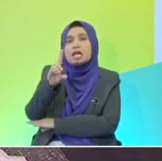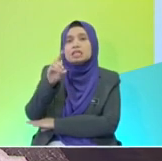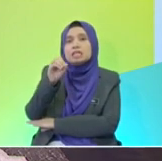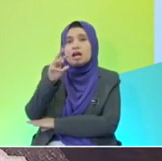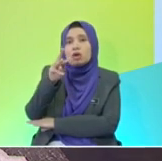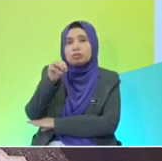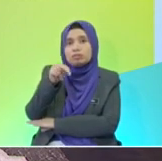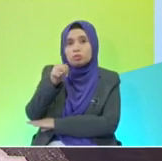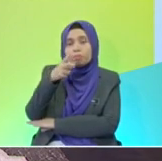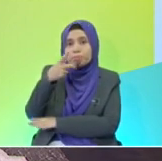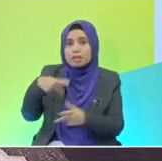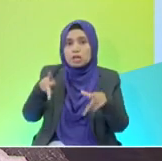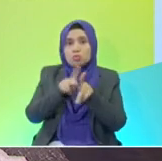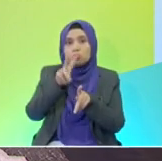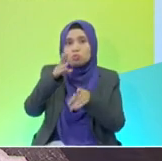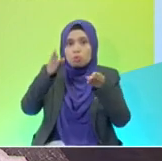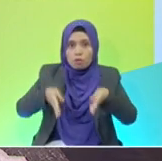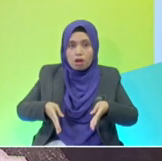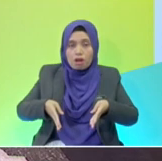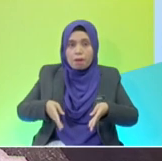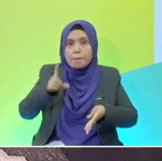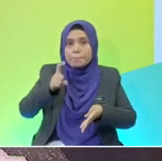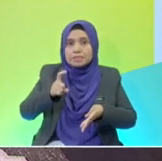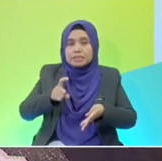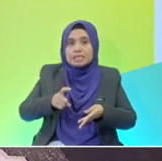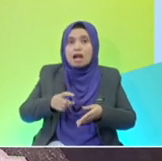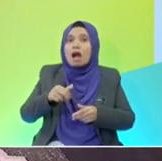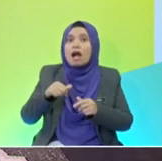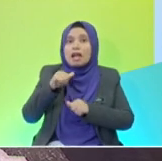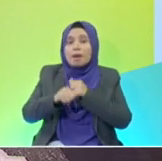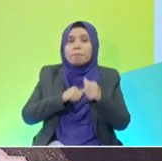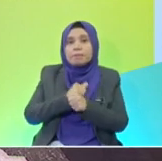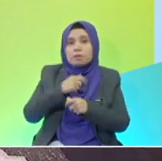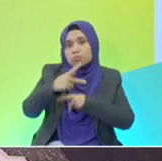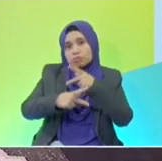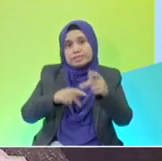bayi proses keju tersebut